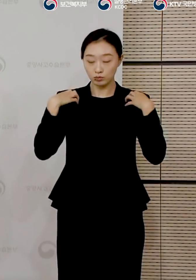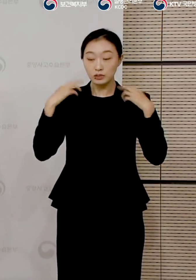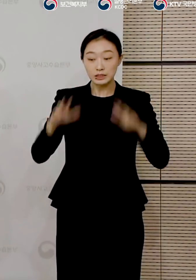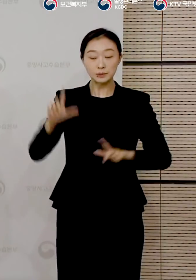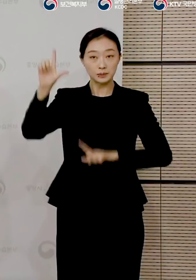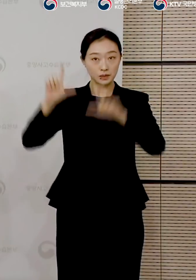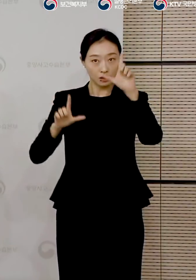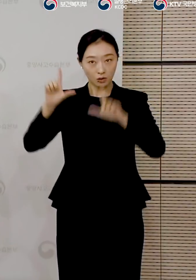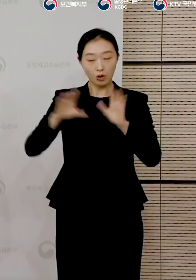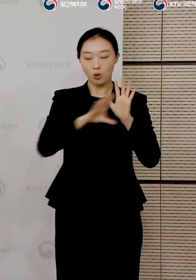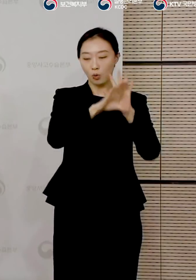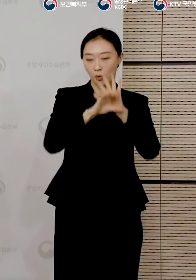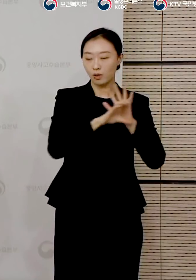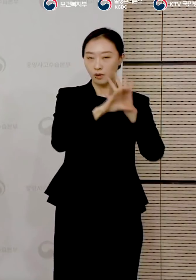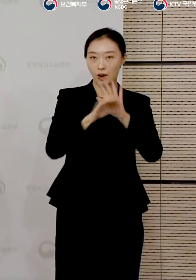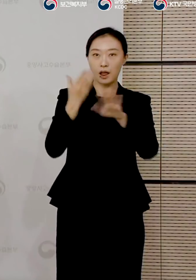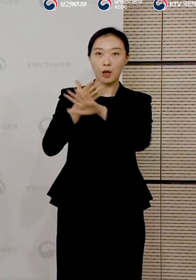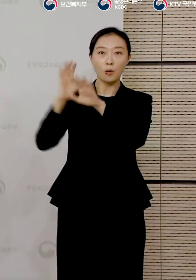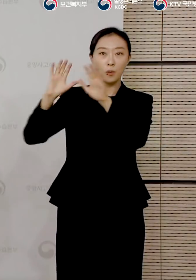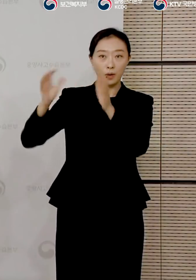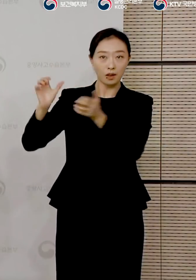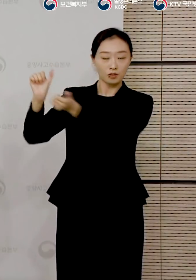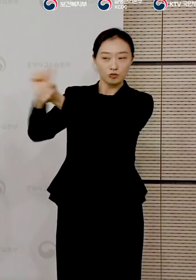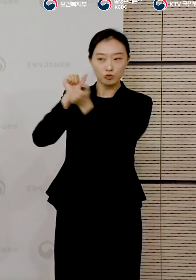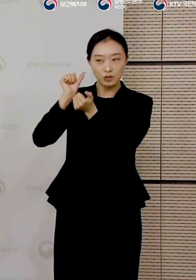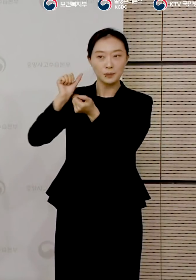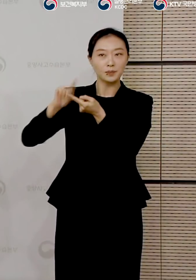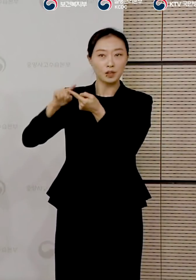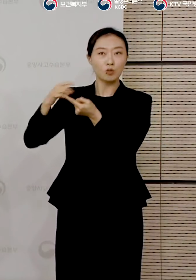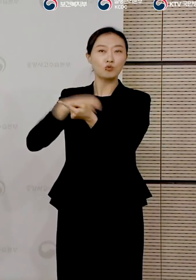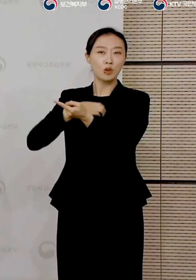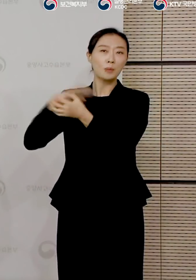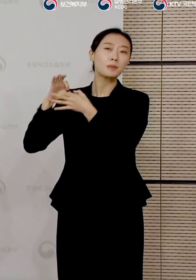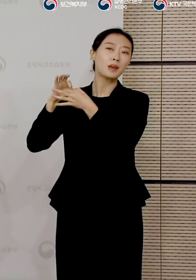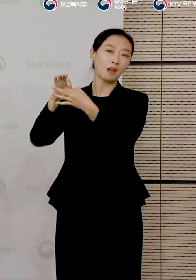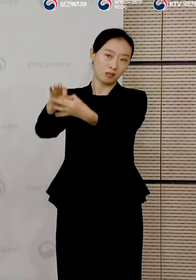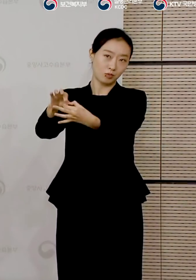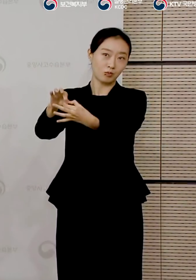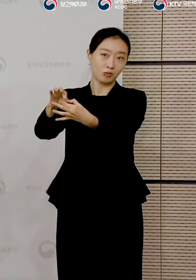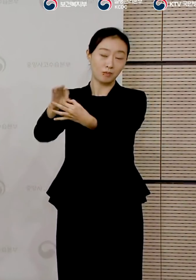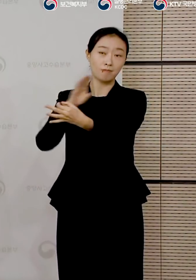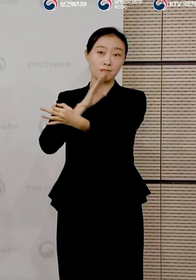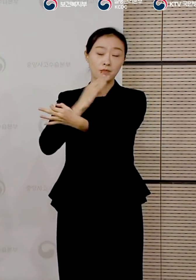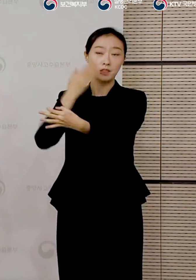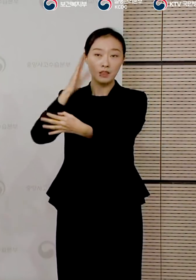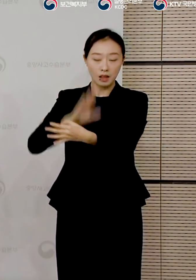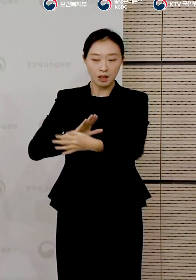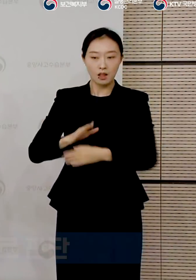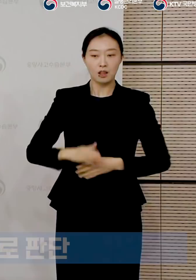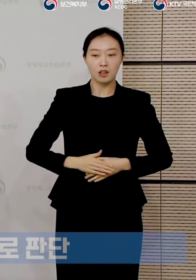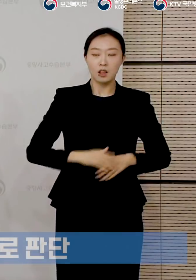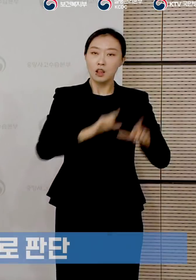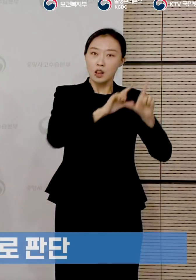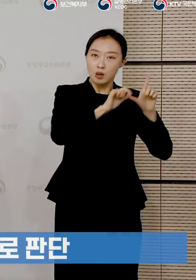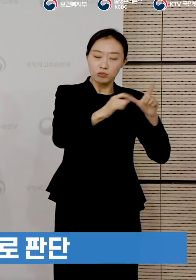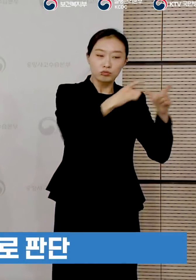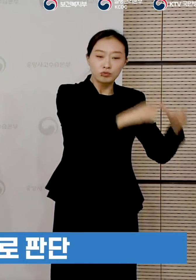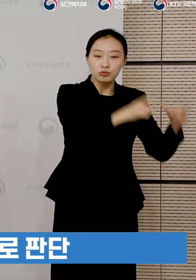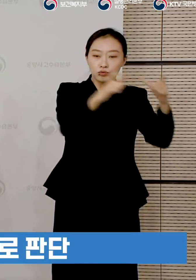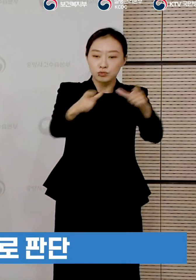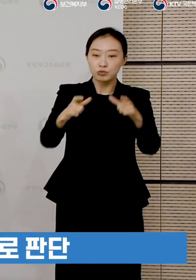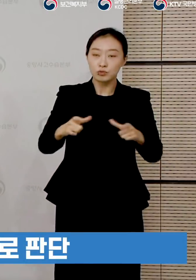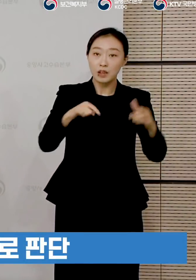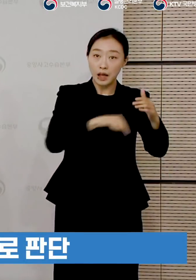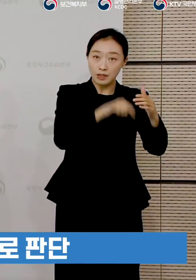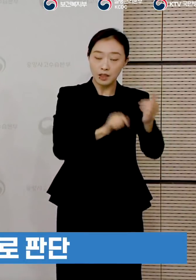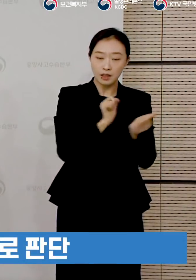시기를 코로나19의 해외 유입이라는 위험 요인이 지속되고 있는 가운데 일부 제한된 지역에서부터 지역사회